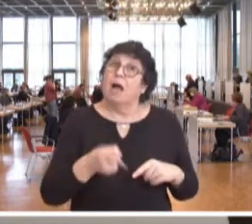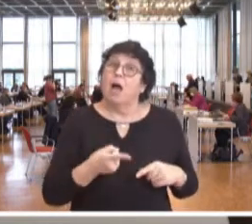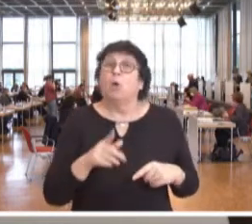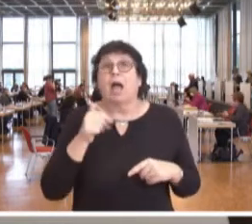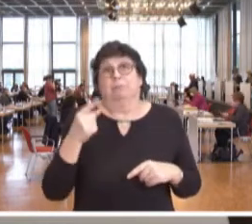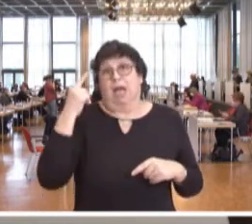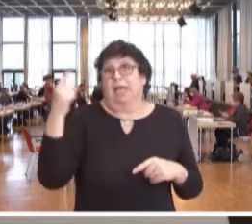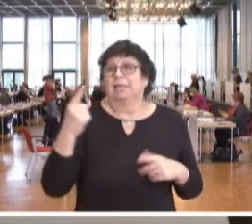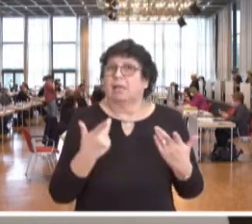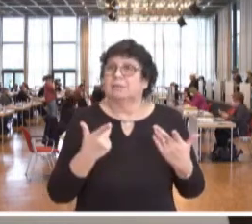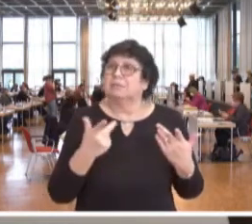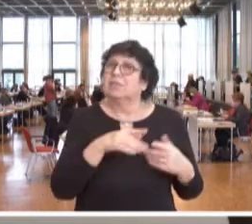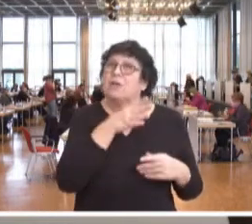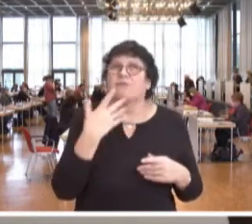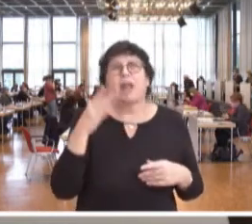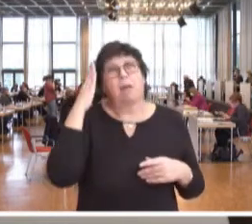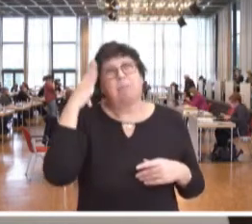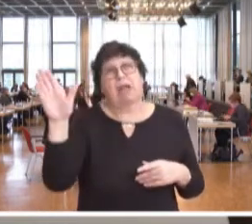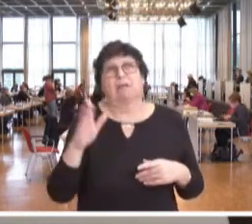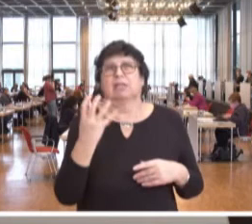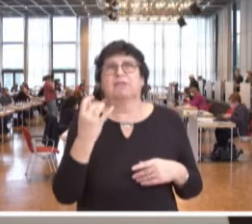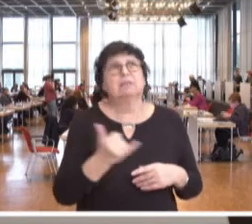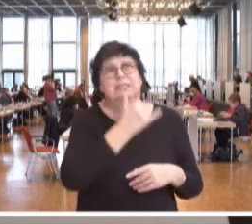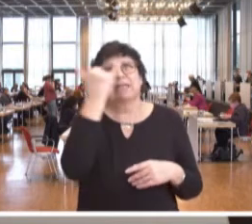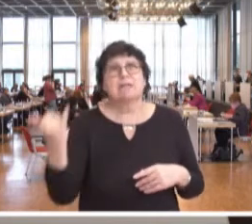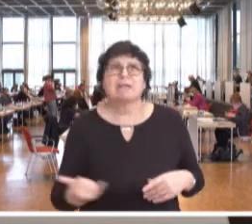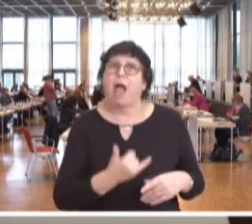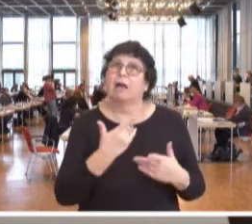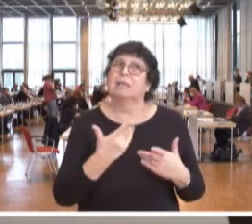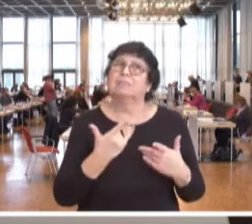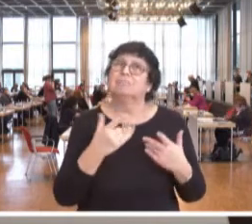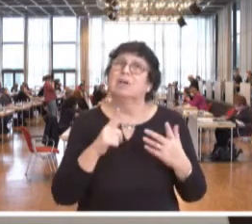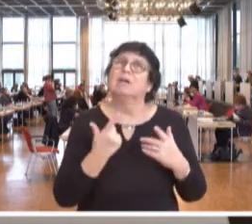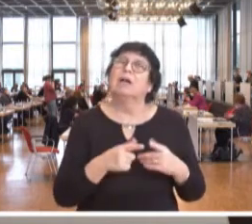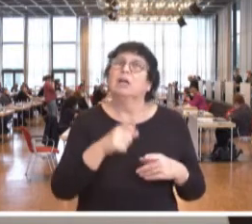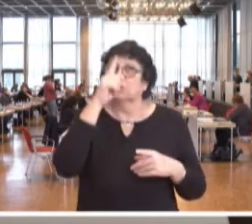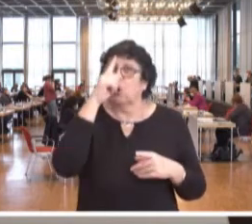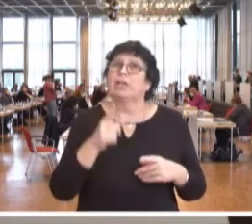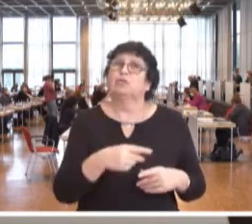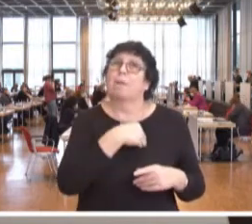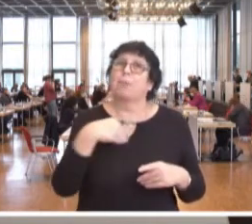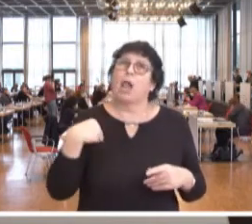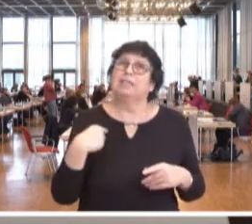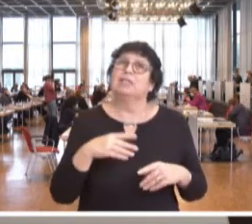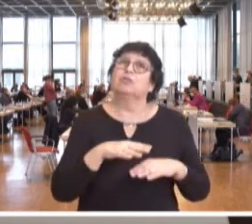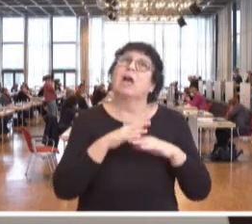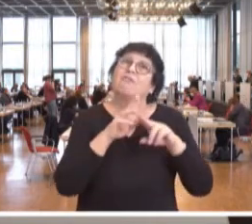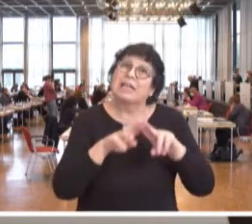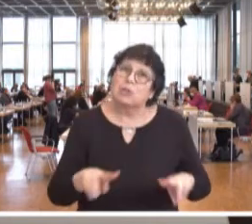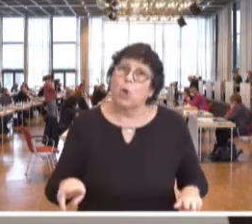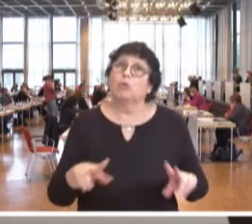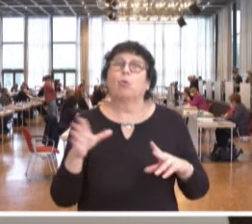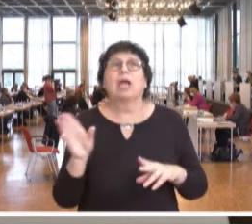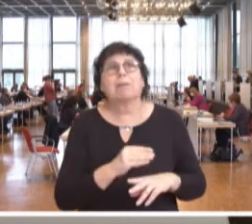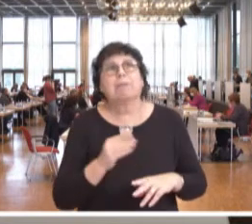erwähnen, der vielen von Ihnen bekannt ist, der 40 Jahre daran arbeitet, die deutsch-polnische Versöhnung mit voranzutreiben.